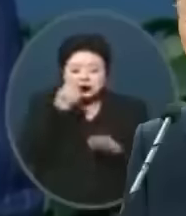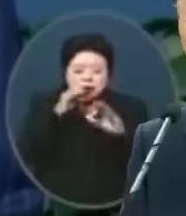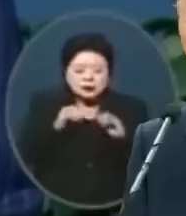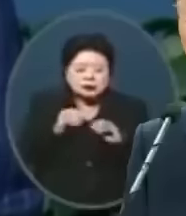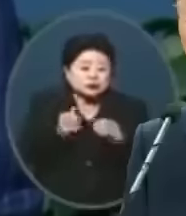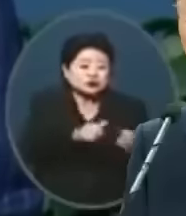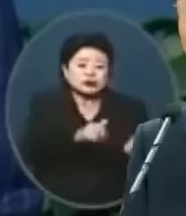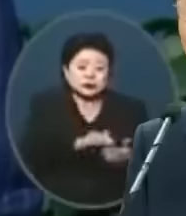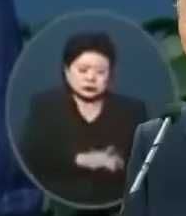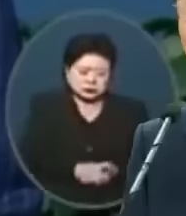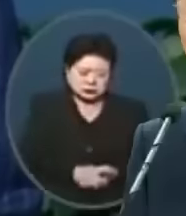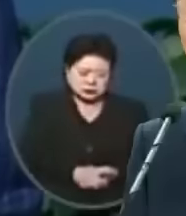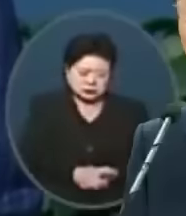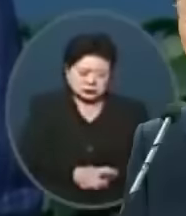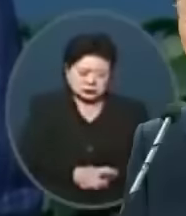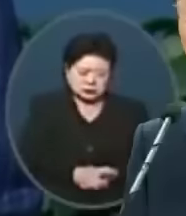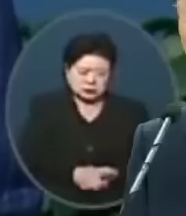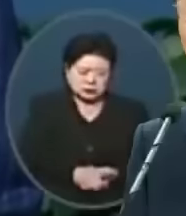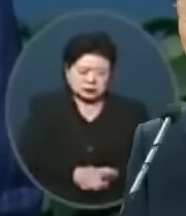떴어요.